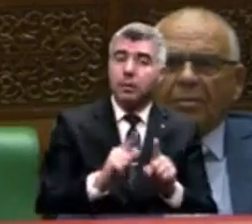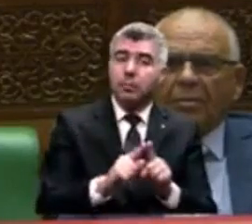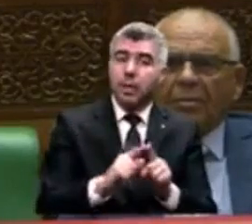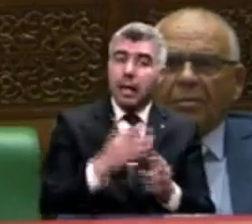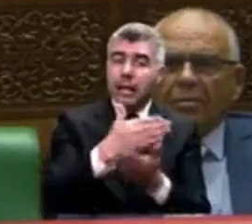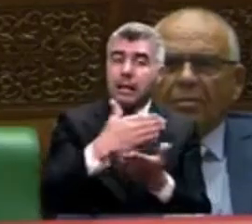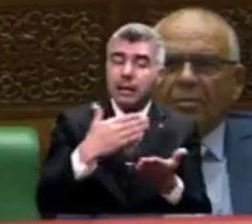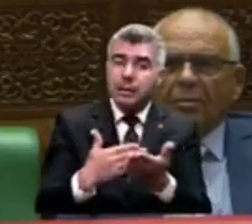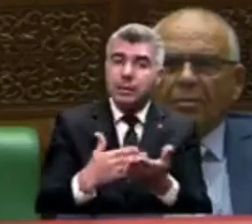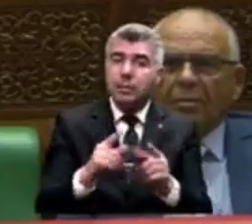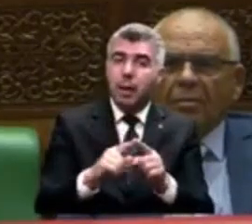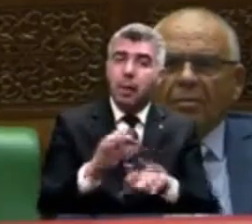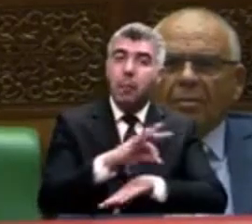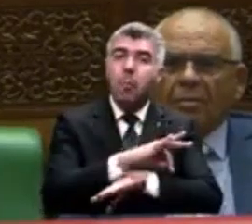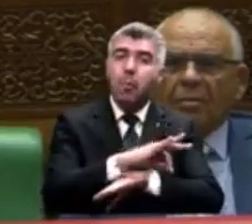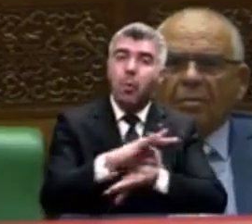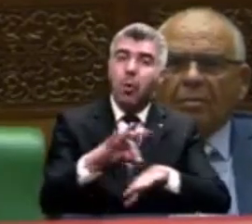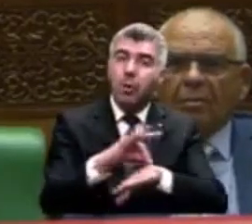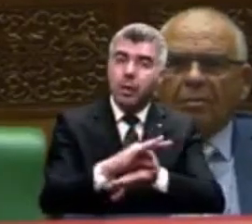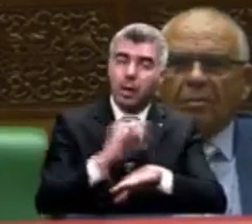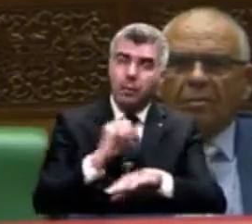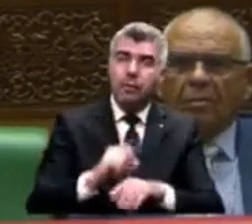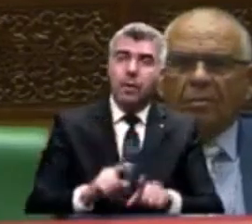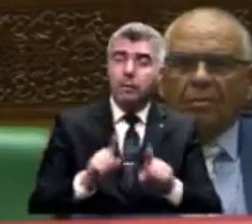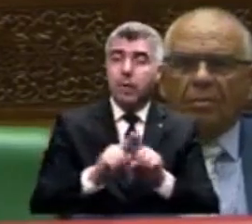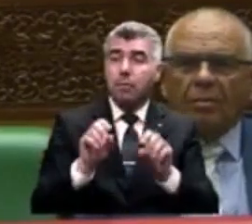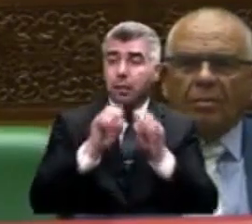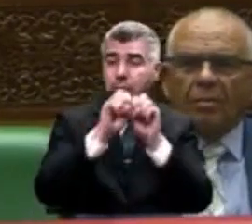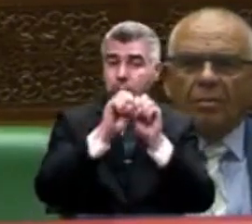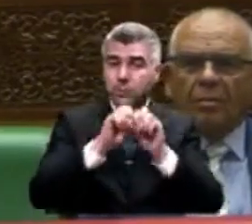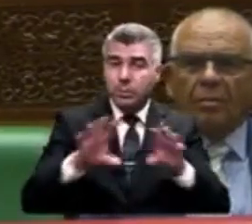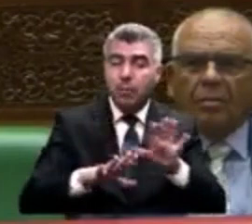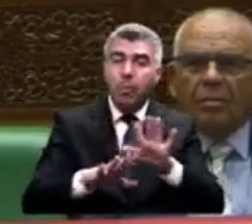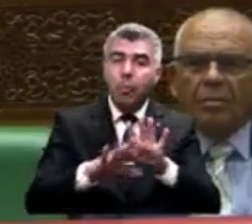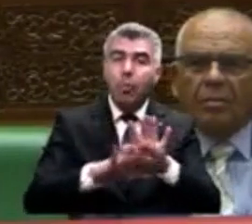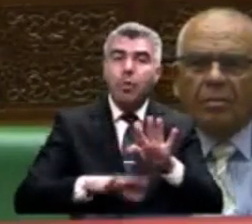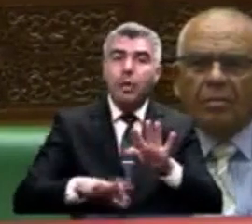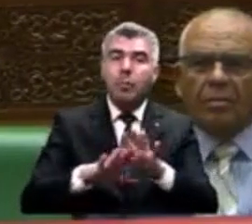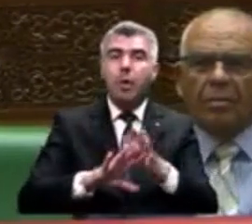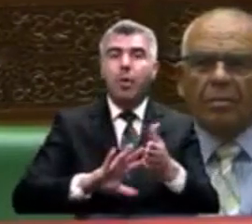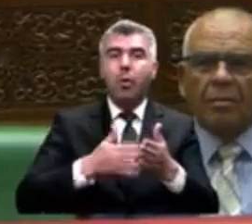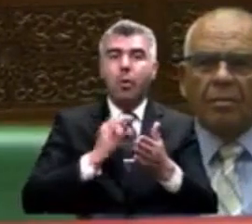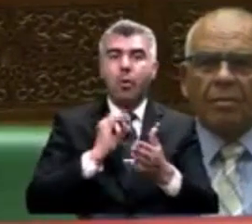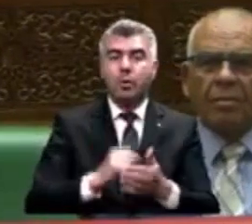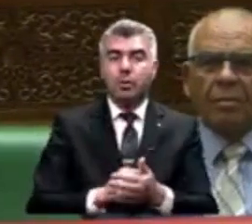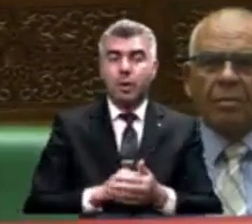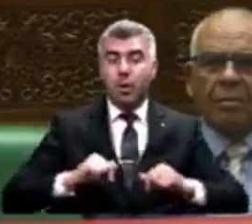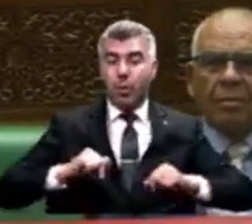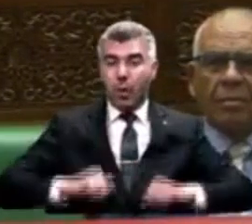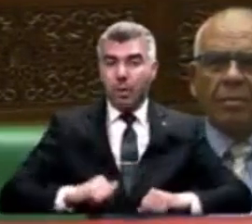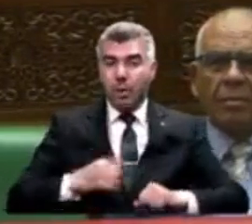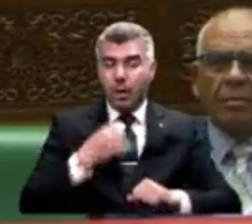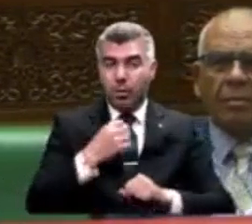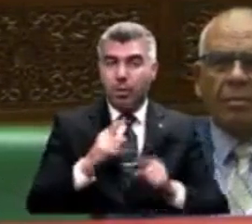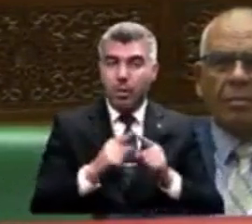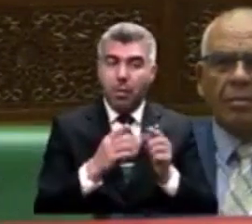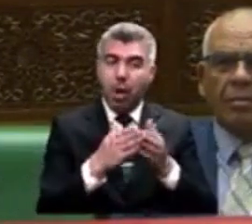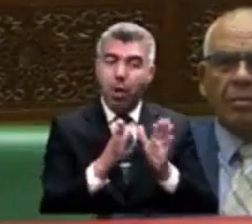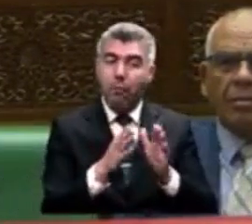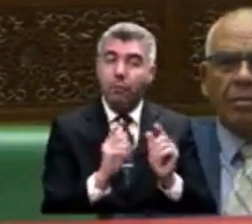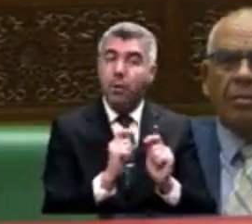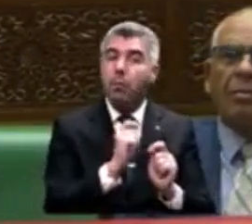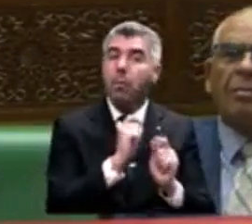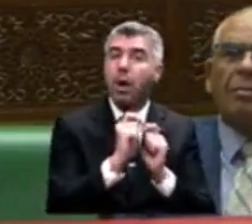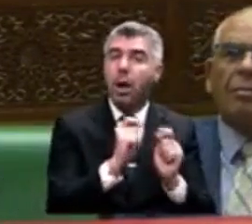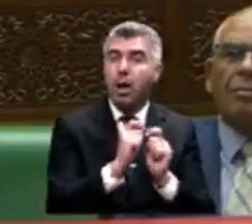الشغيلة في القطاع العمومي، ولكن كتهم المجتمع بأكمله. سيد الوزير المحترم، غادي نفتح معكم واحد النقاش اللي